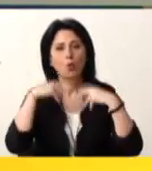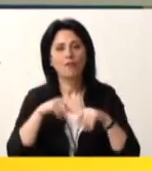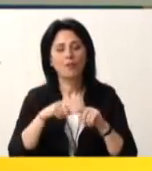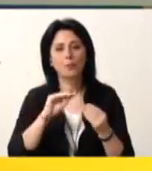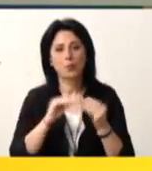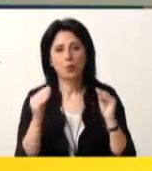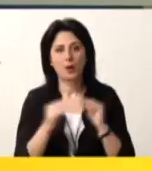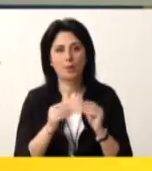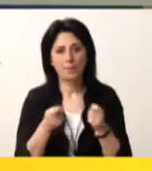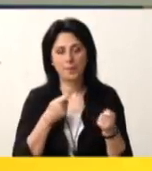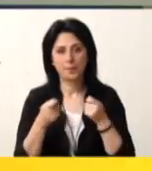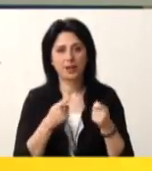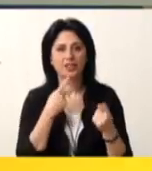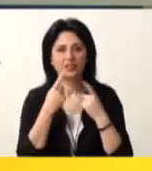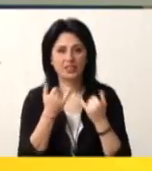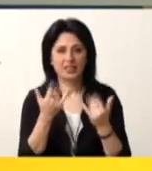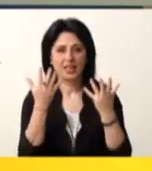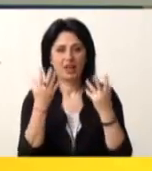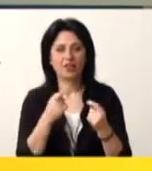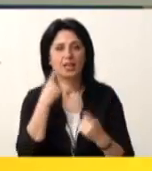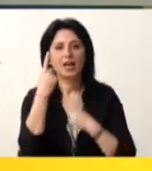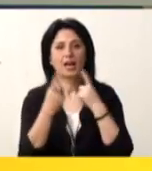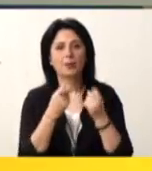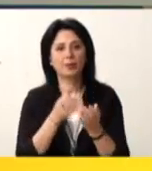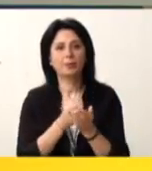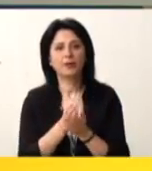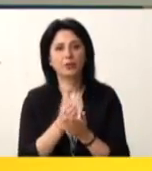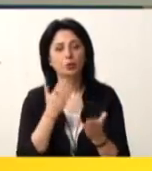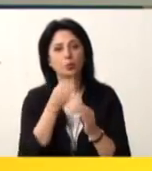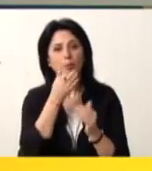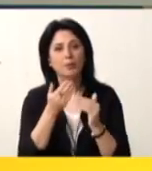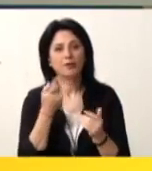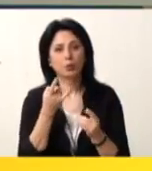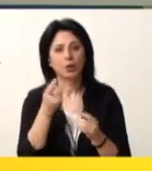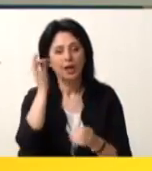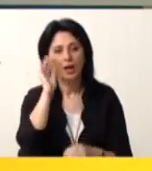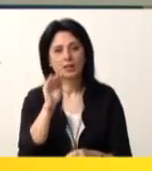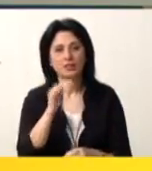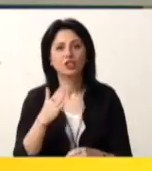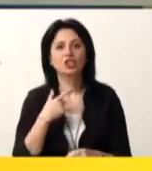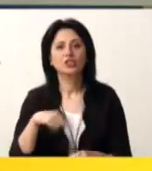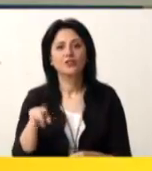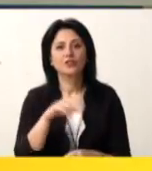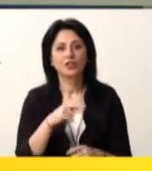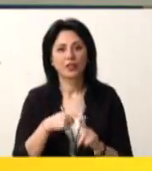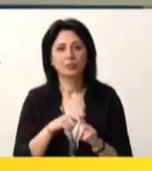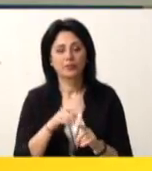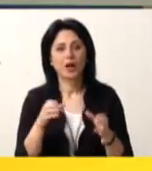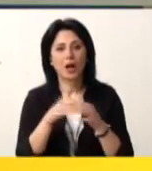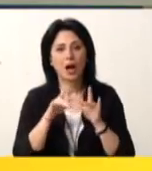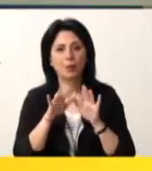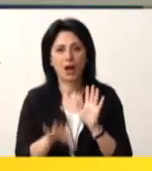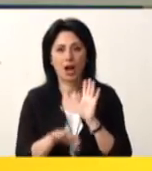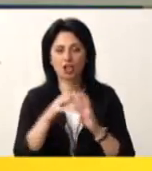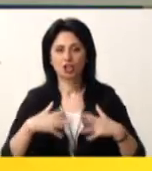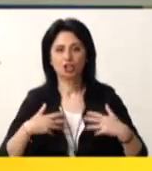ამ პრობლემების მართვა, ვისაუბრებ დღევანდელი გადაცემის ფარგლებში. თუმცა მანამდე უნდა გაგახსენოთ, რომ ჩვენ ბუზღობით კამპანიას,